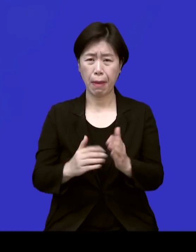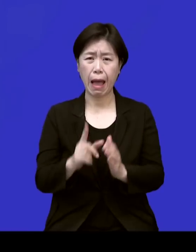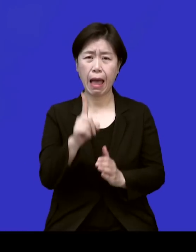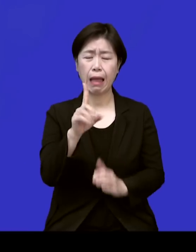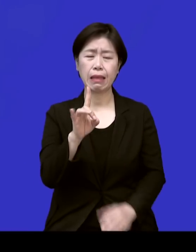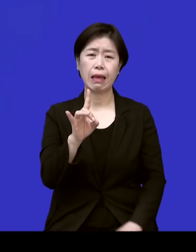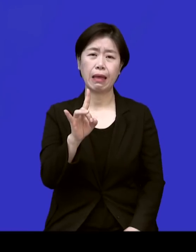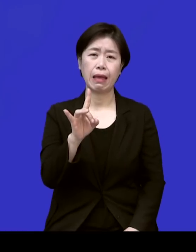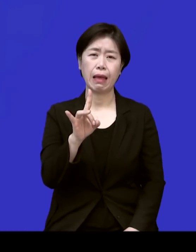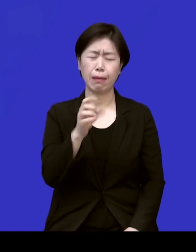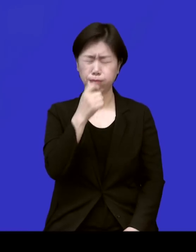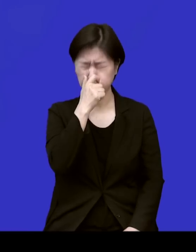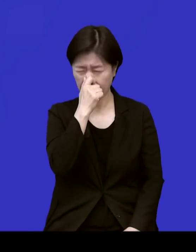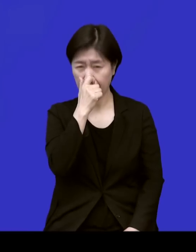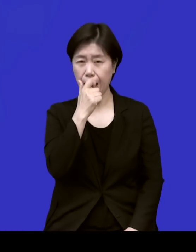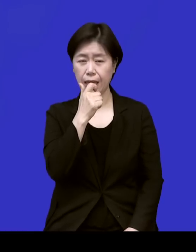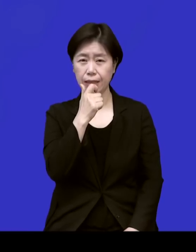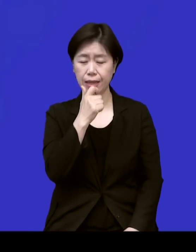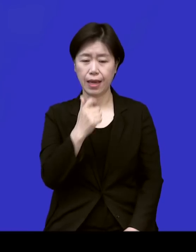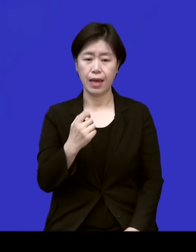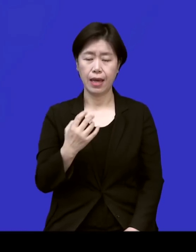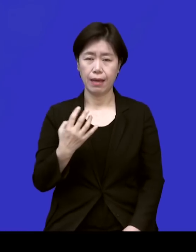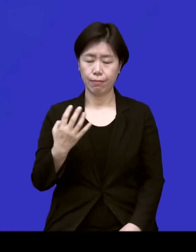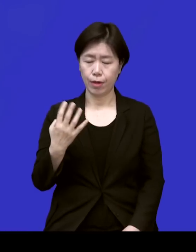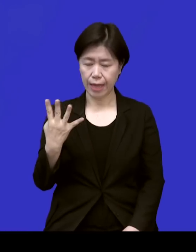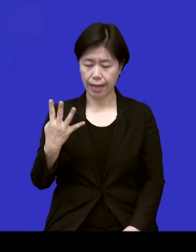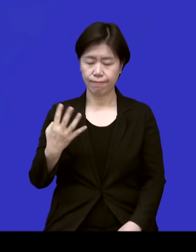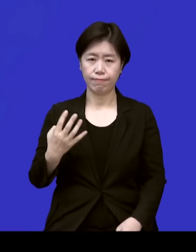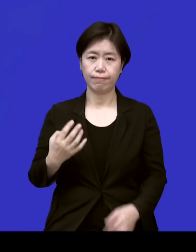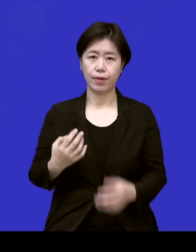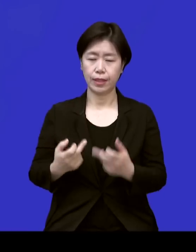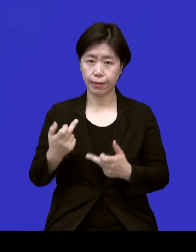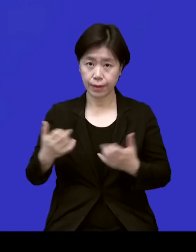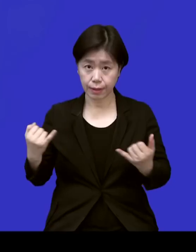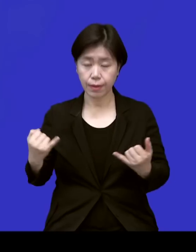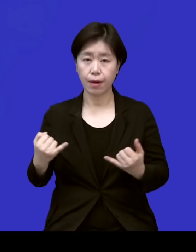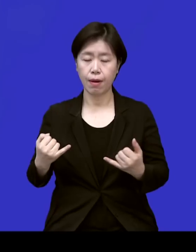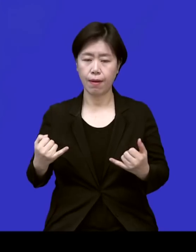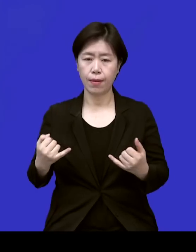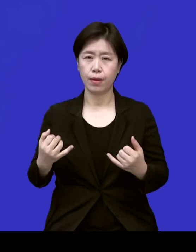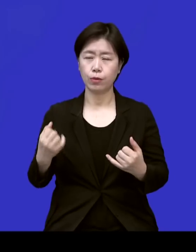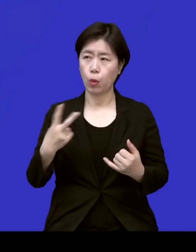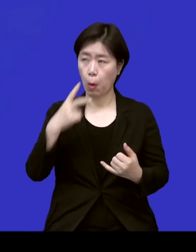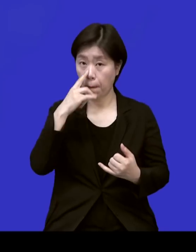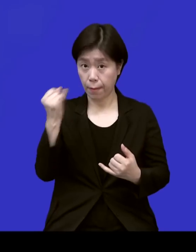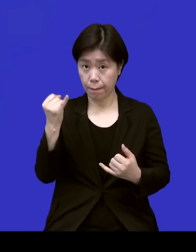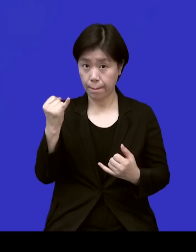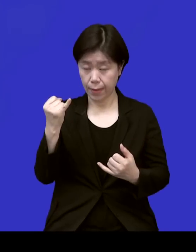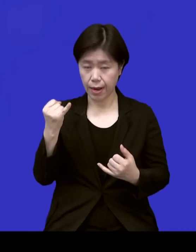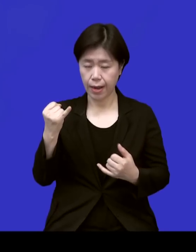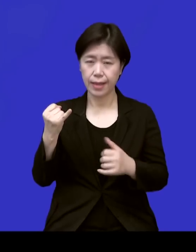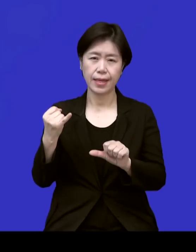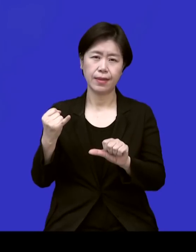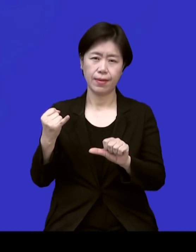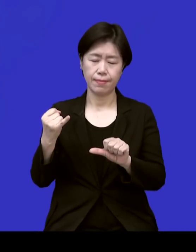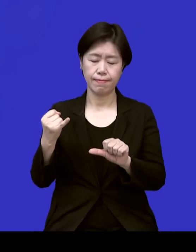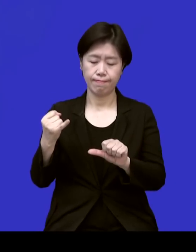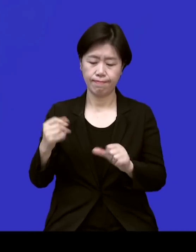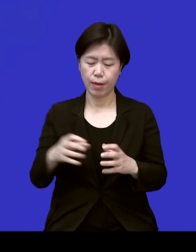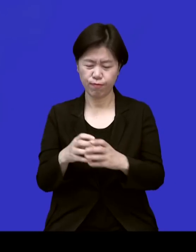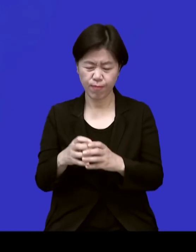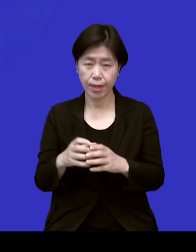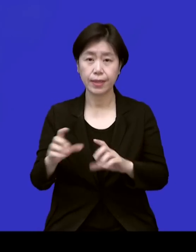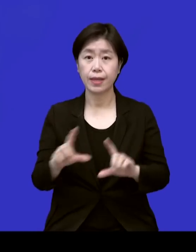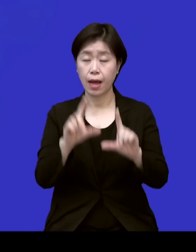이제 사업을 계속 하신다고 집에 거의 들어오지 않으셨고 네. 엄마는 너무